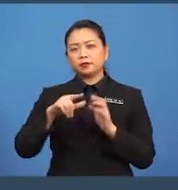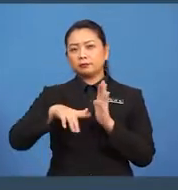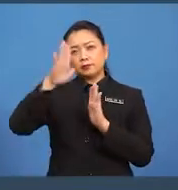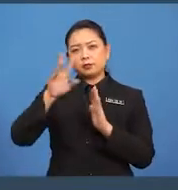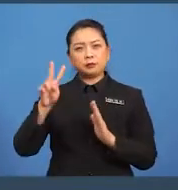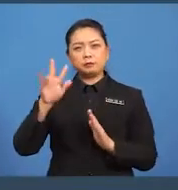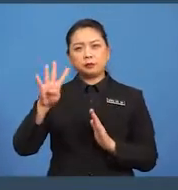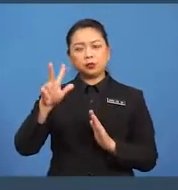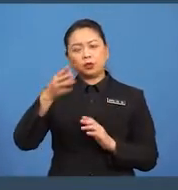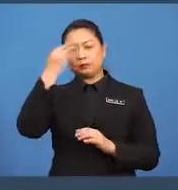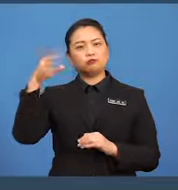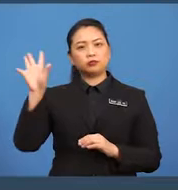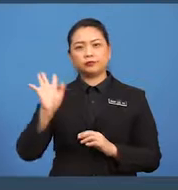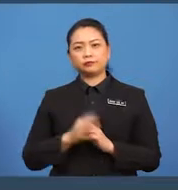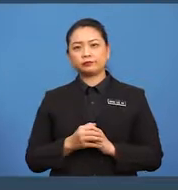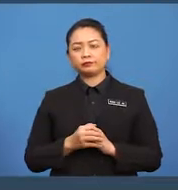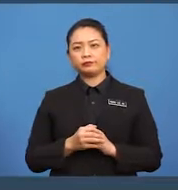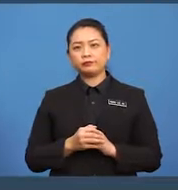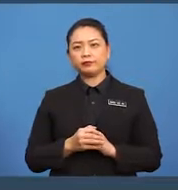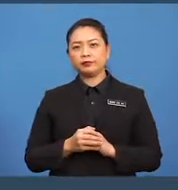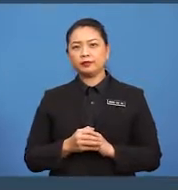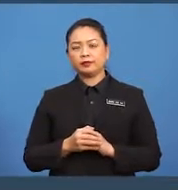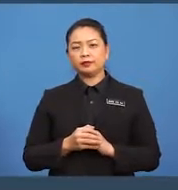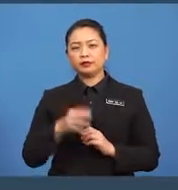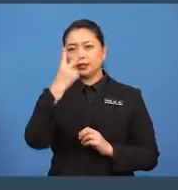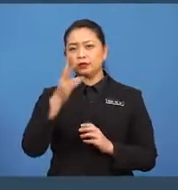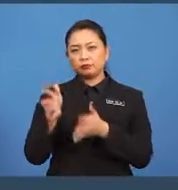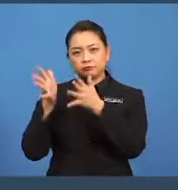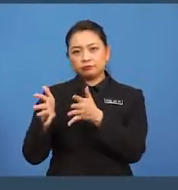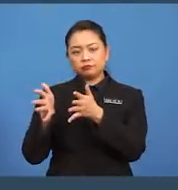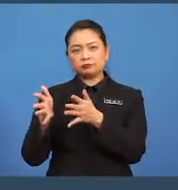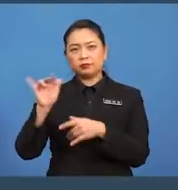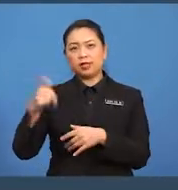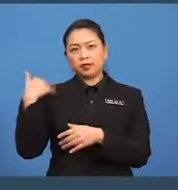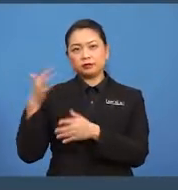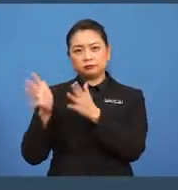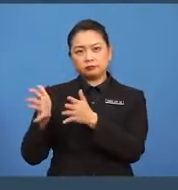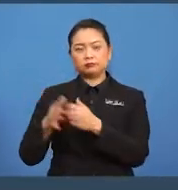diabaikan. Mari kita perhatikan item-item yang tinggal. Kita lihat